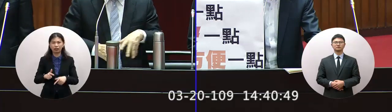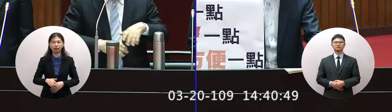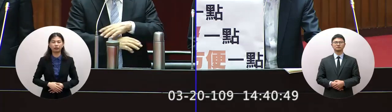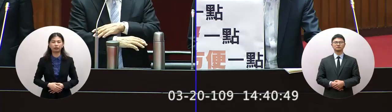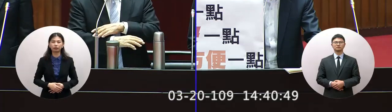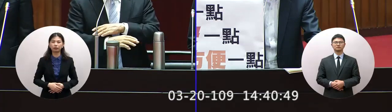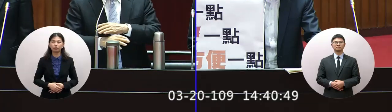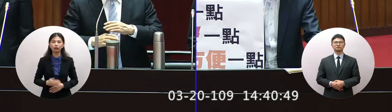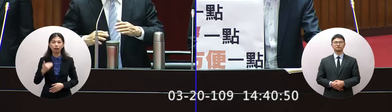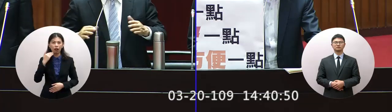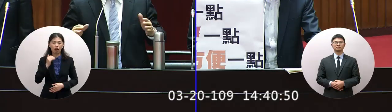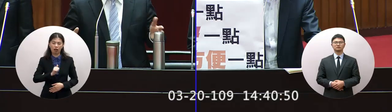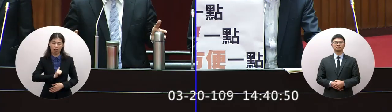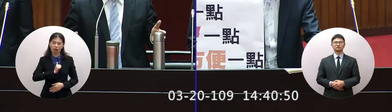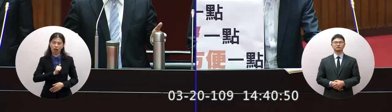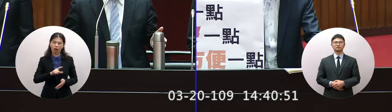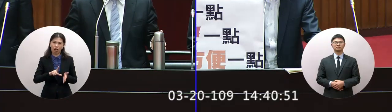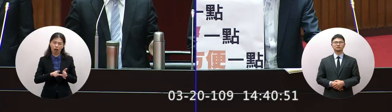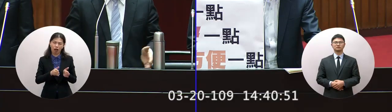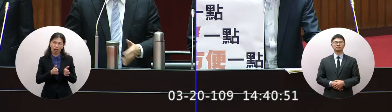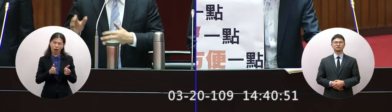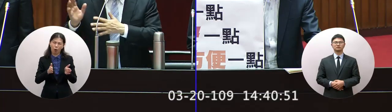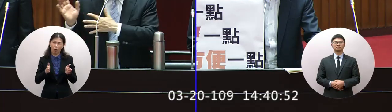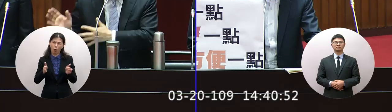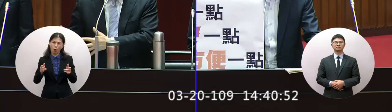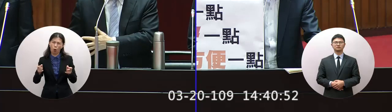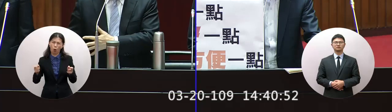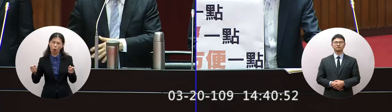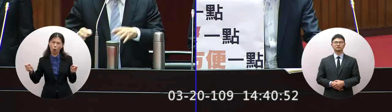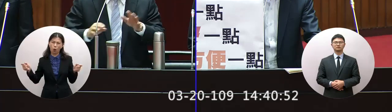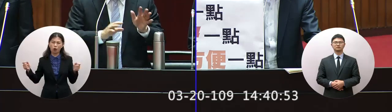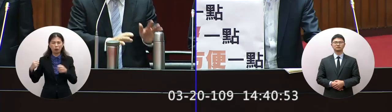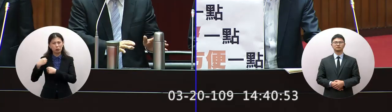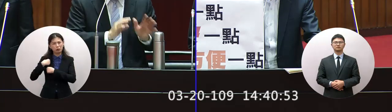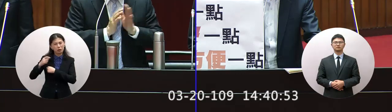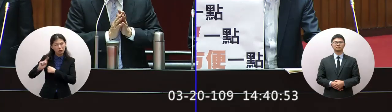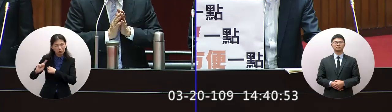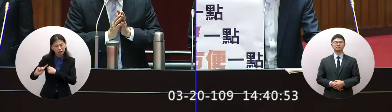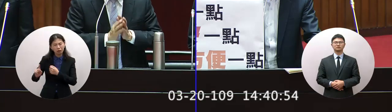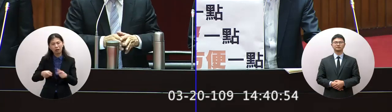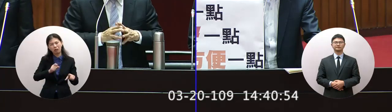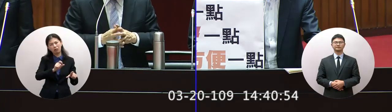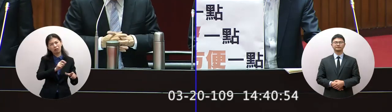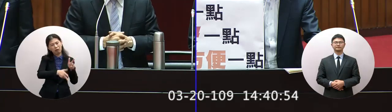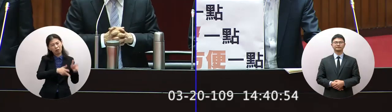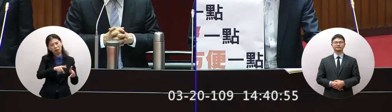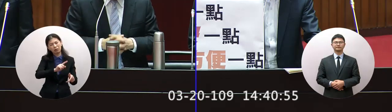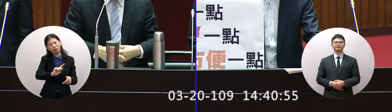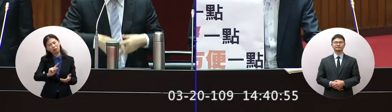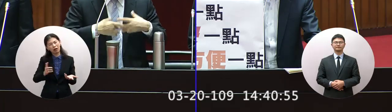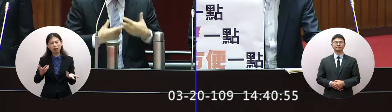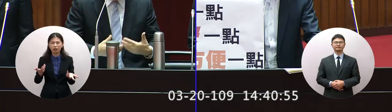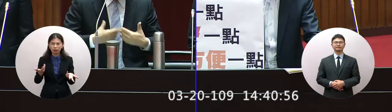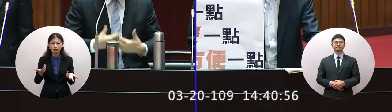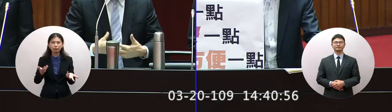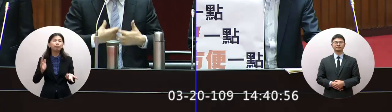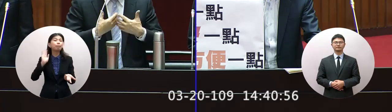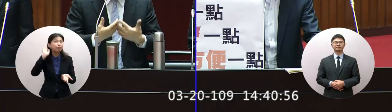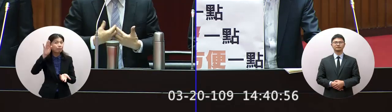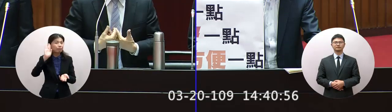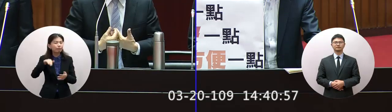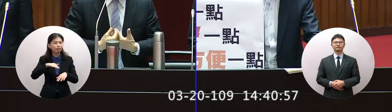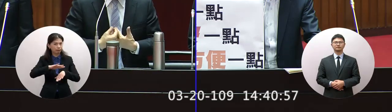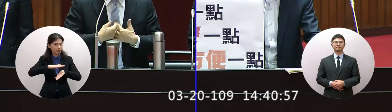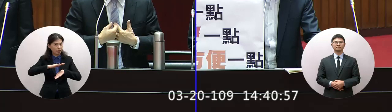果真的时间延得非常的长，让国军怎么样，或者让业者怎么样，自然应该另